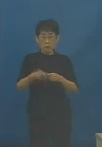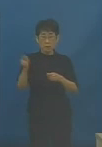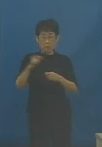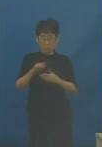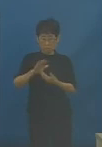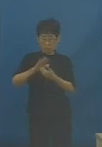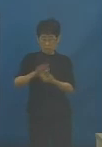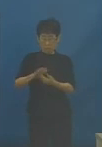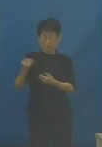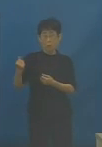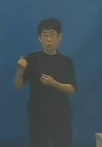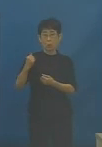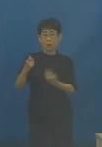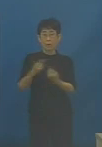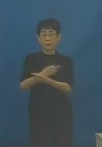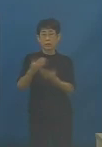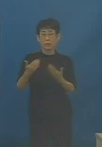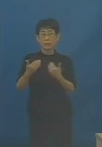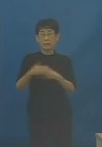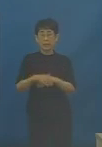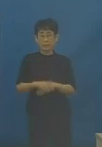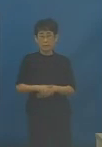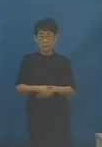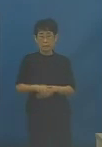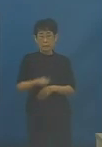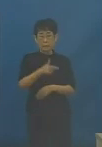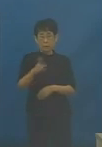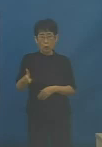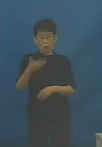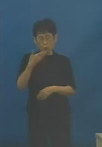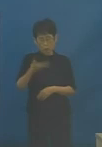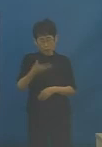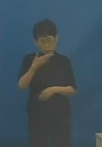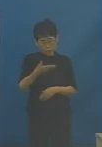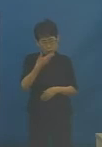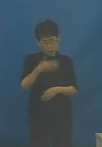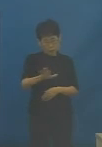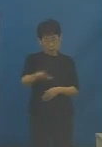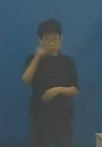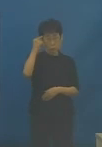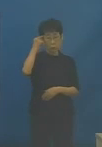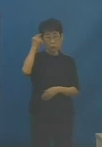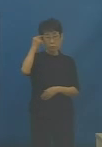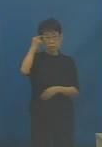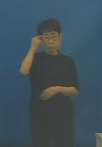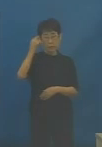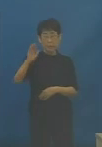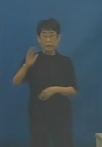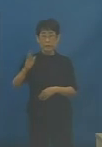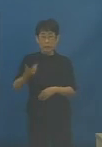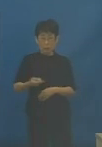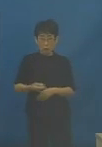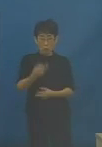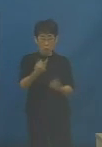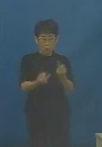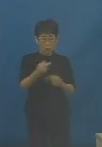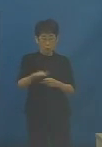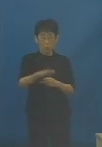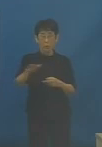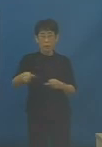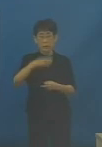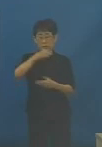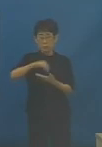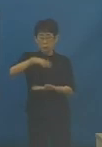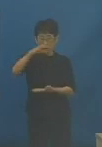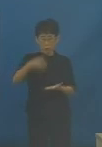期でもあります。ですからいろいろご不便もかかるかと思うんですが、やはりそれはそうした子どもたちやお年寄りなども含